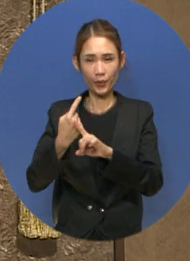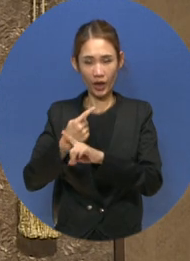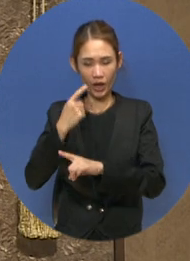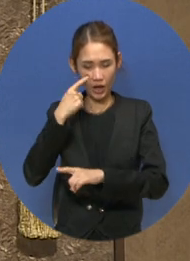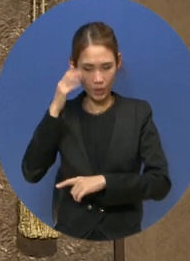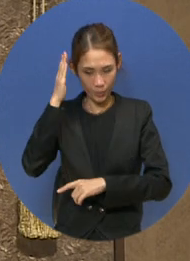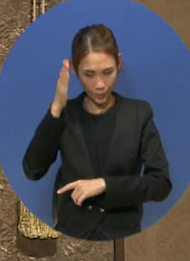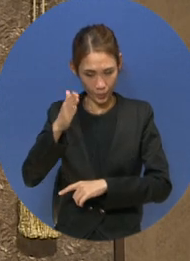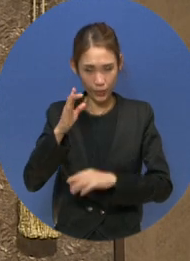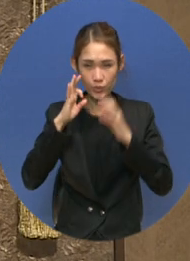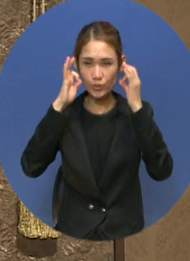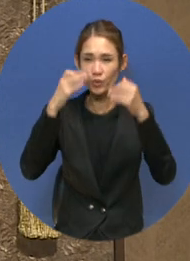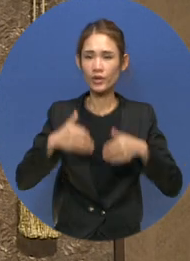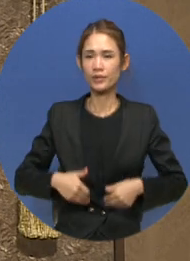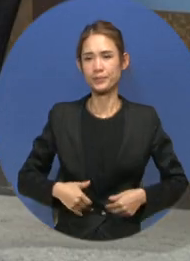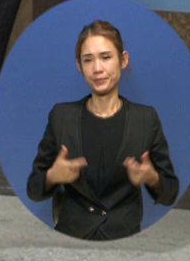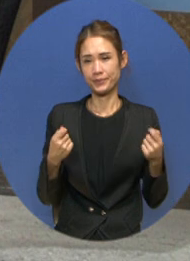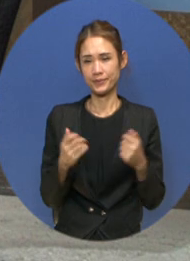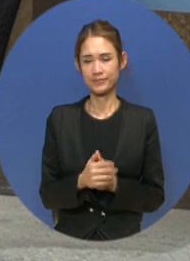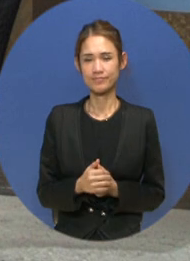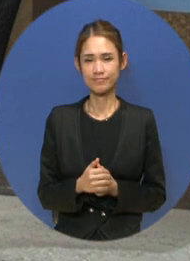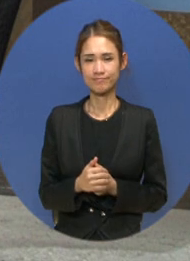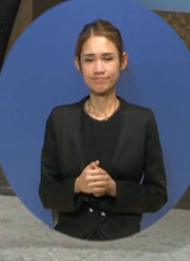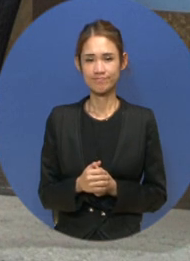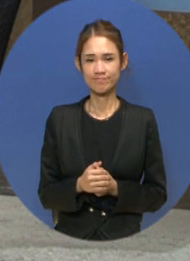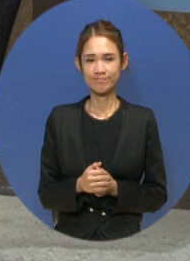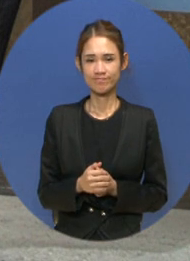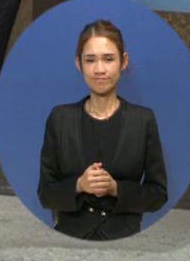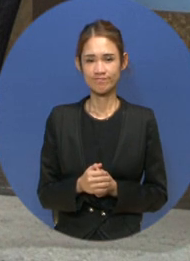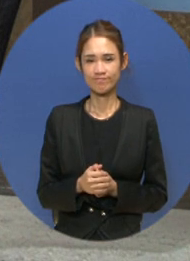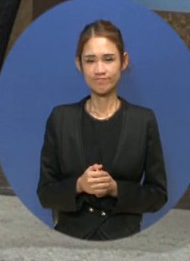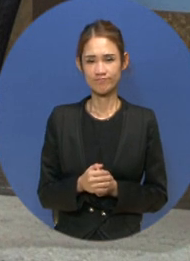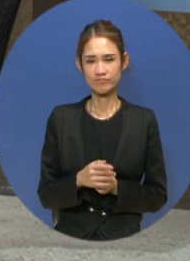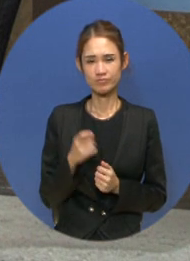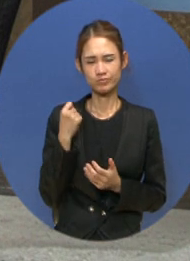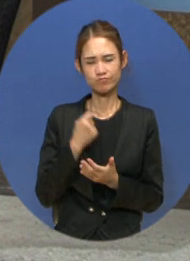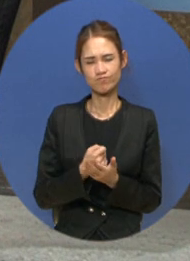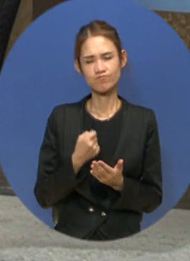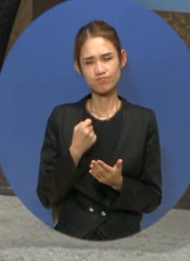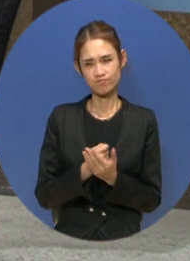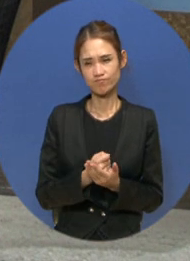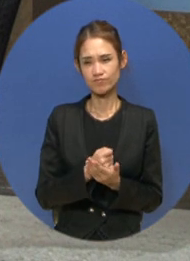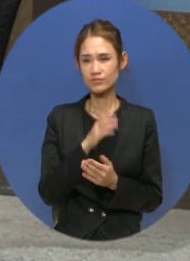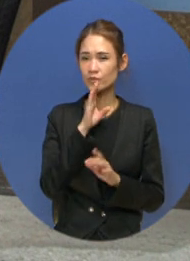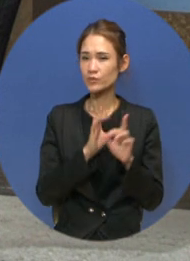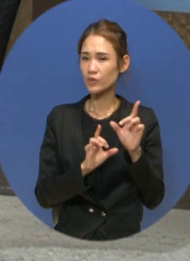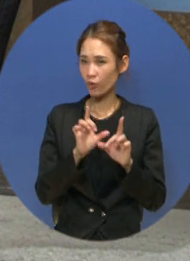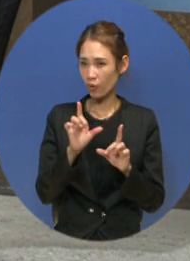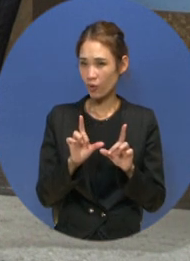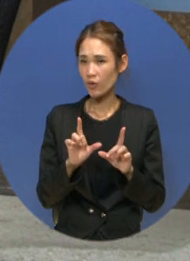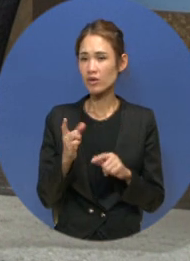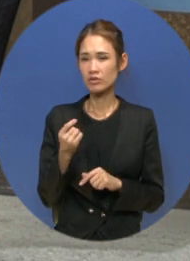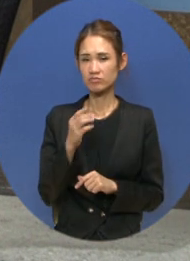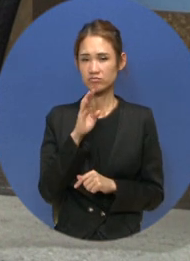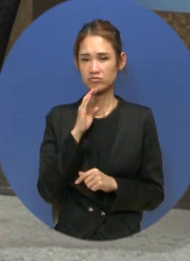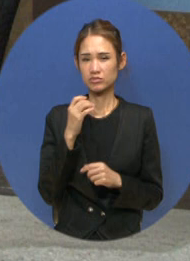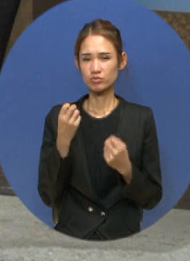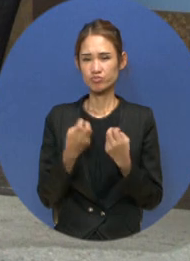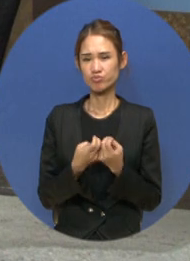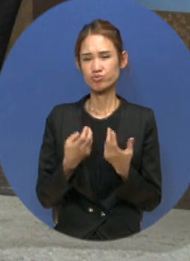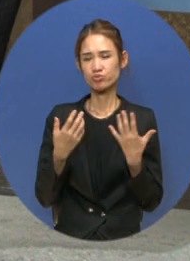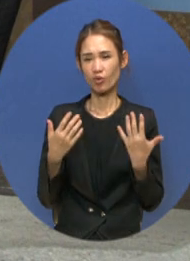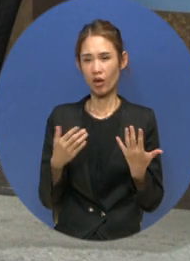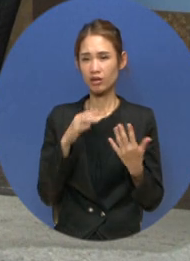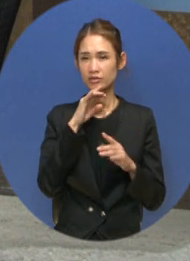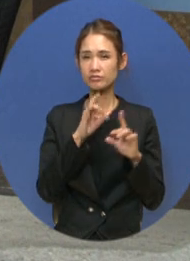그런 노력이 필요하다, 이렇게 얘기할 수 있습니다. 네, 어떻게 보면 참 안타까운 현실인데요. 네, 뭐 그것은 뭐 어쩔 수 없는 예.